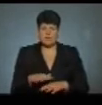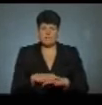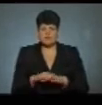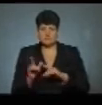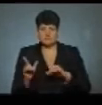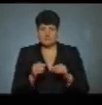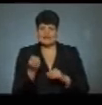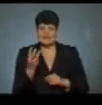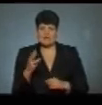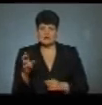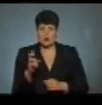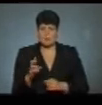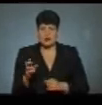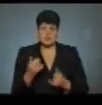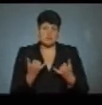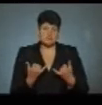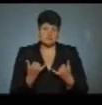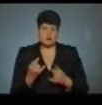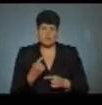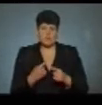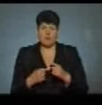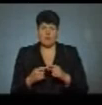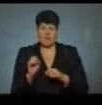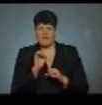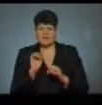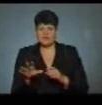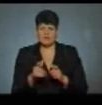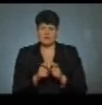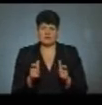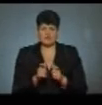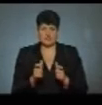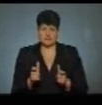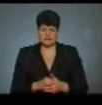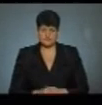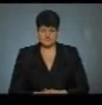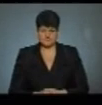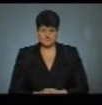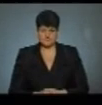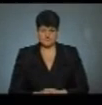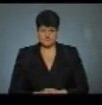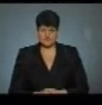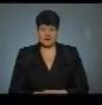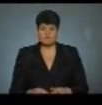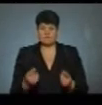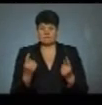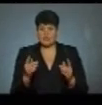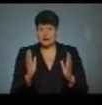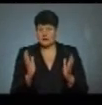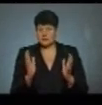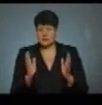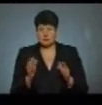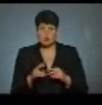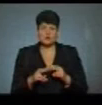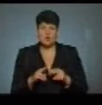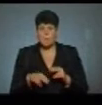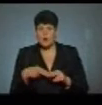виїжджали 13 березня. Зараз повертають у касах квитки на скасовані рейси. Такого якби ажіотажу з повернення